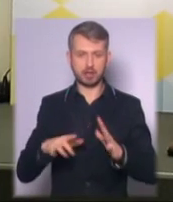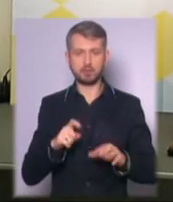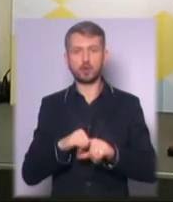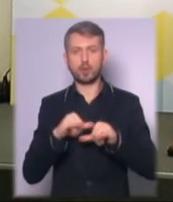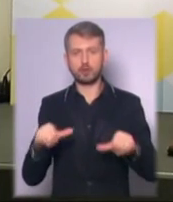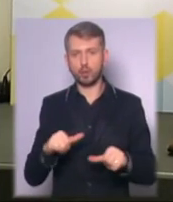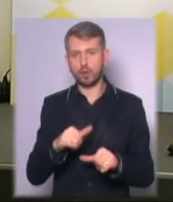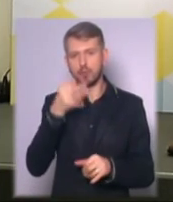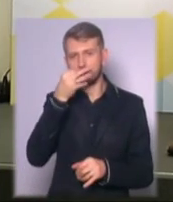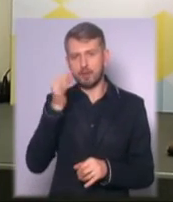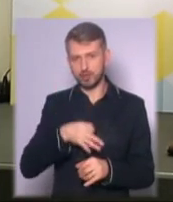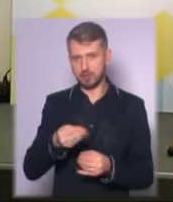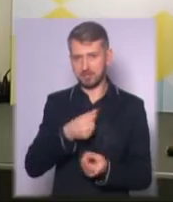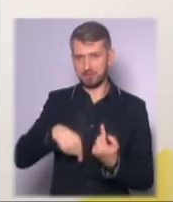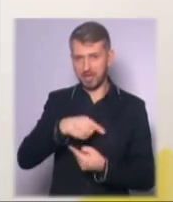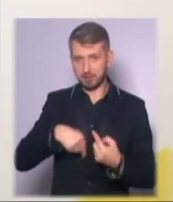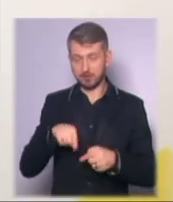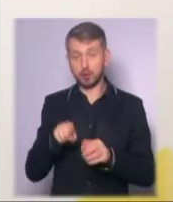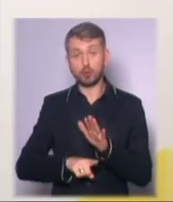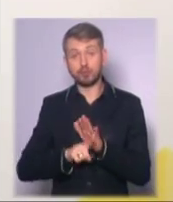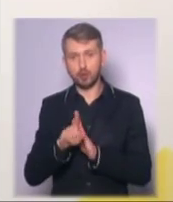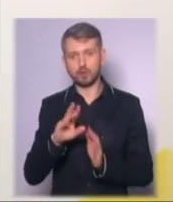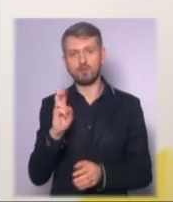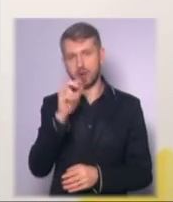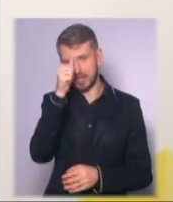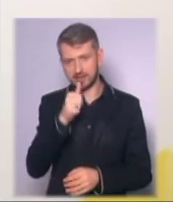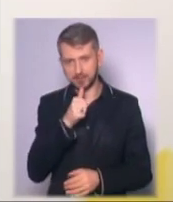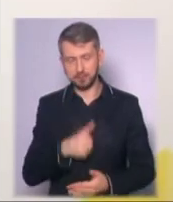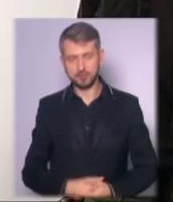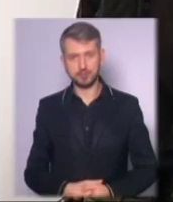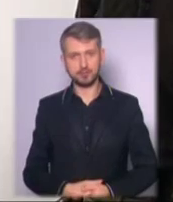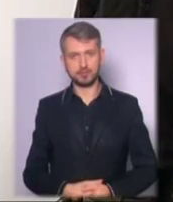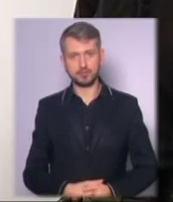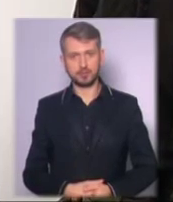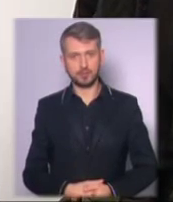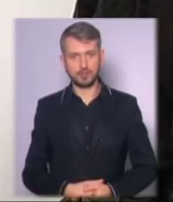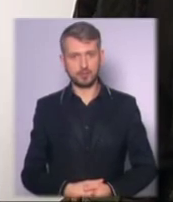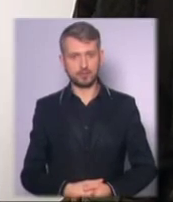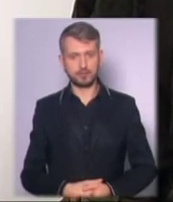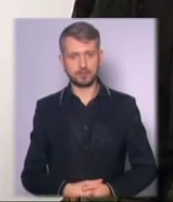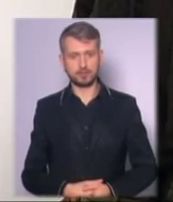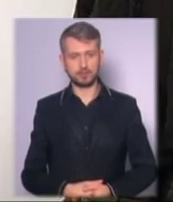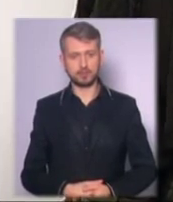навичок підприємництва. Розпочнуть їх вже в березні. Віталій Тречук, Дмитро Кокотов, телеканал Київ.